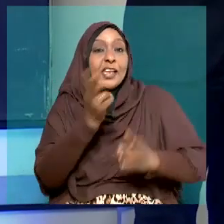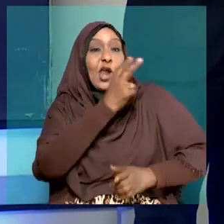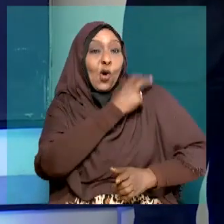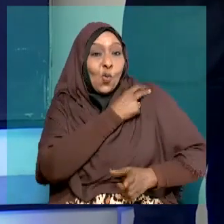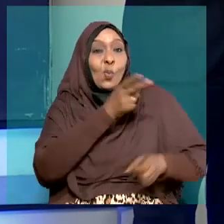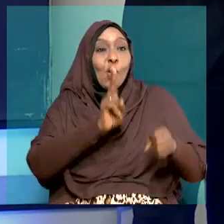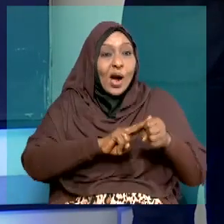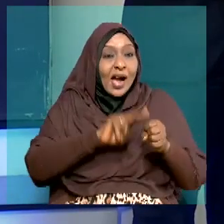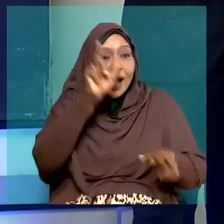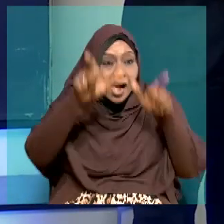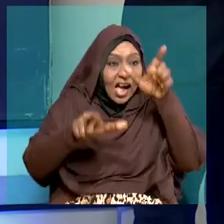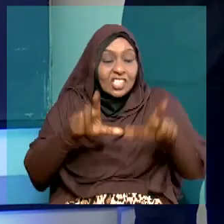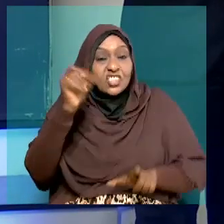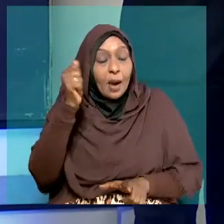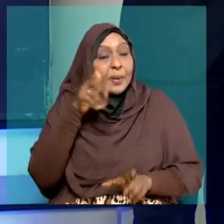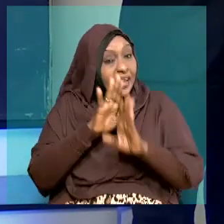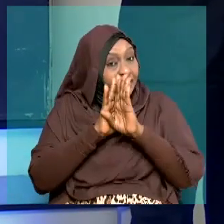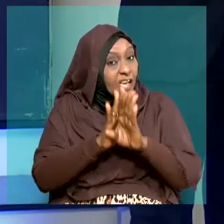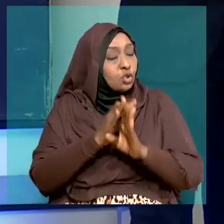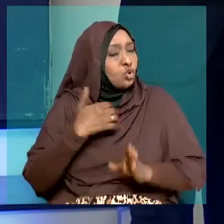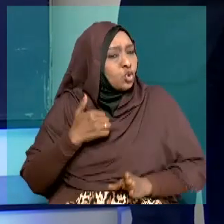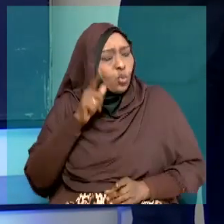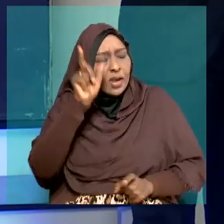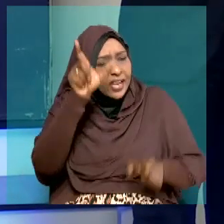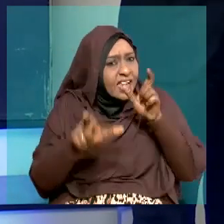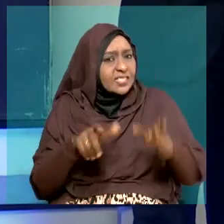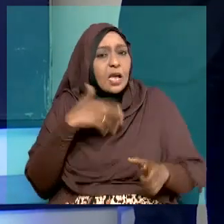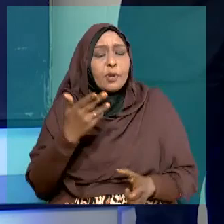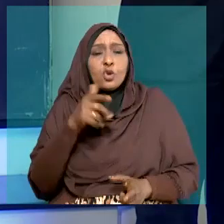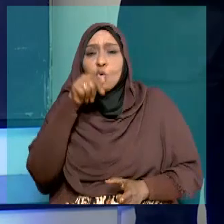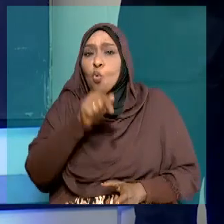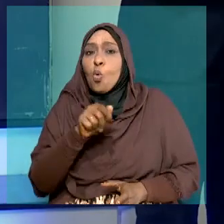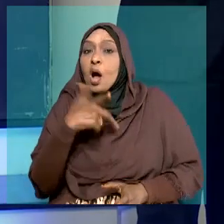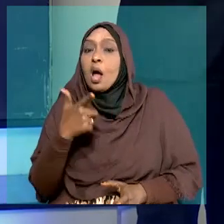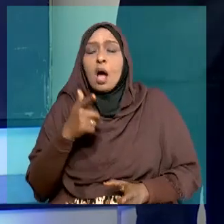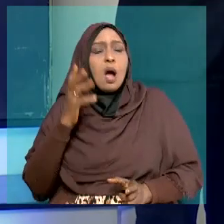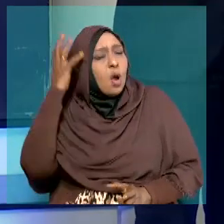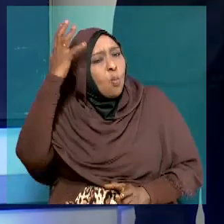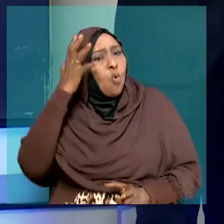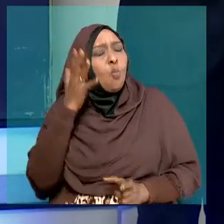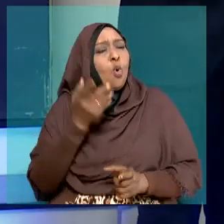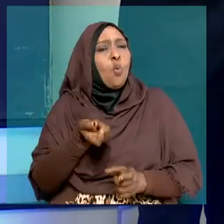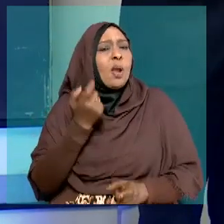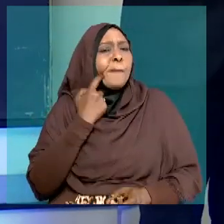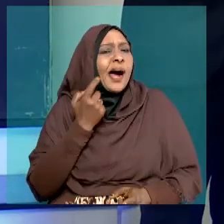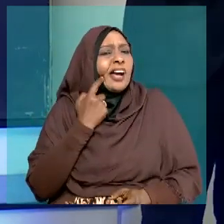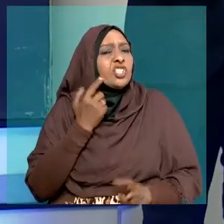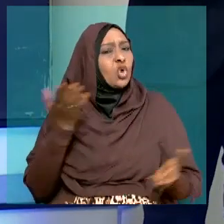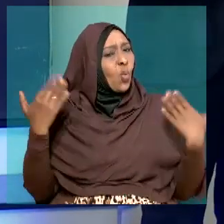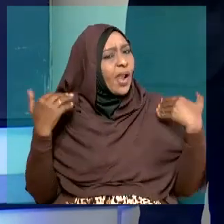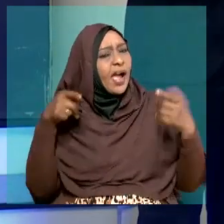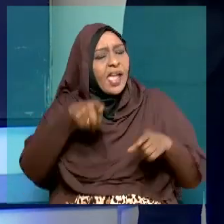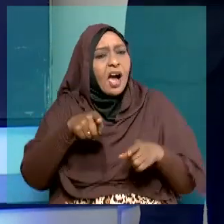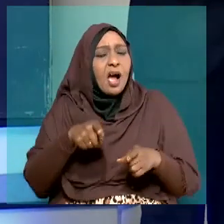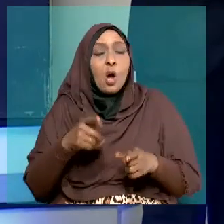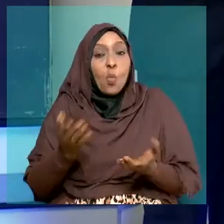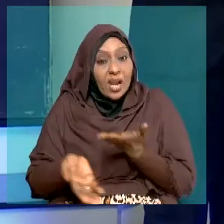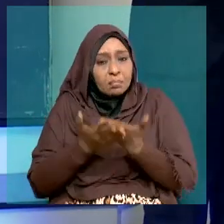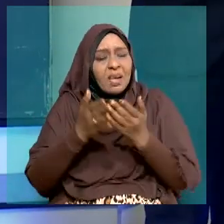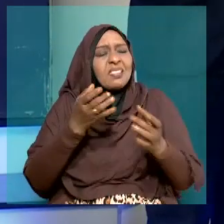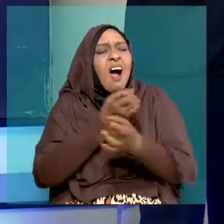والشعب، حيث تعزز الشعور لدى المواطن بأن همومه ومعاشه وخدماته هي آخر اهتمامات